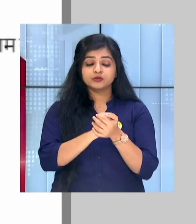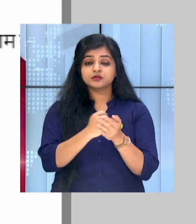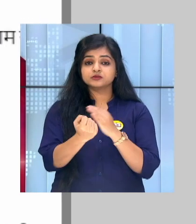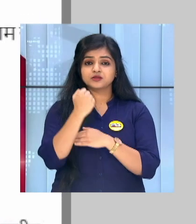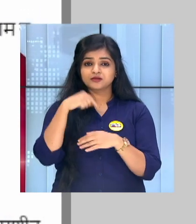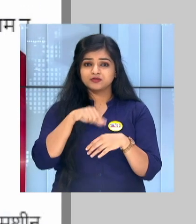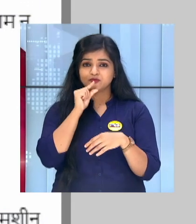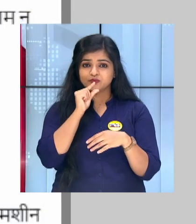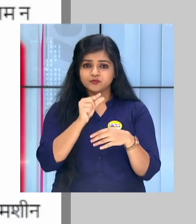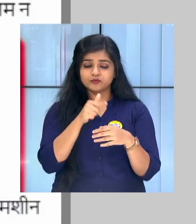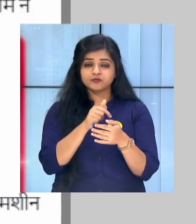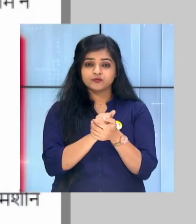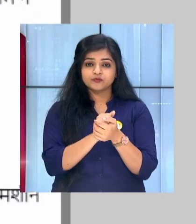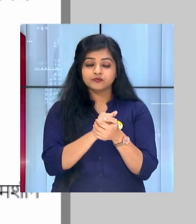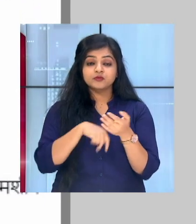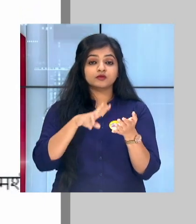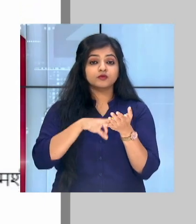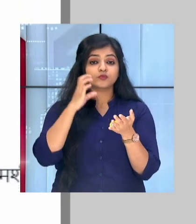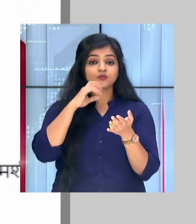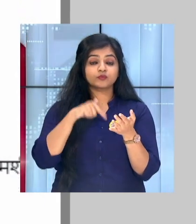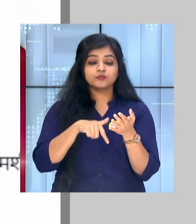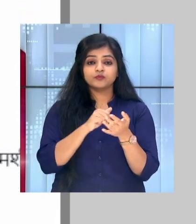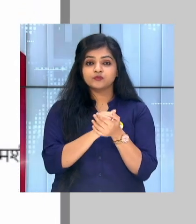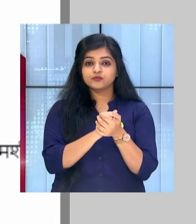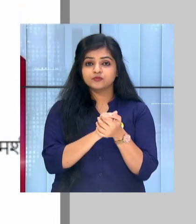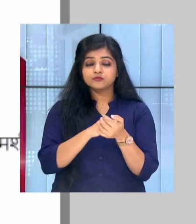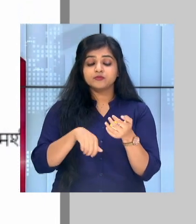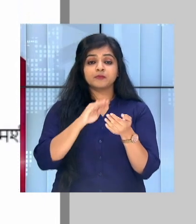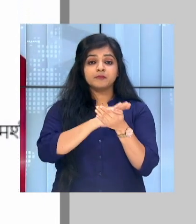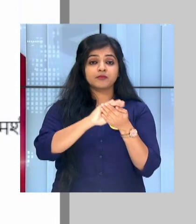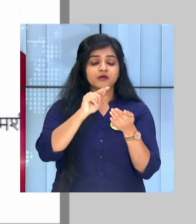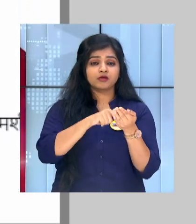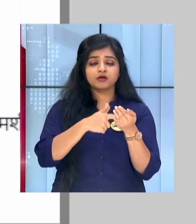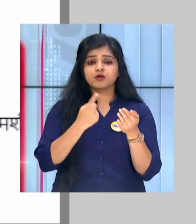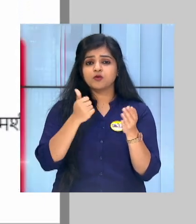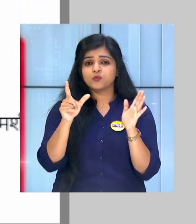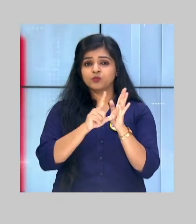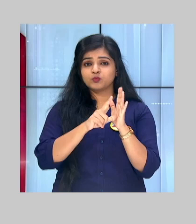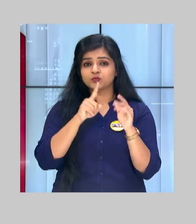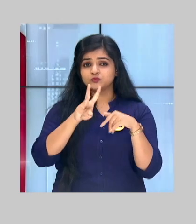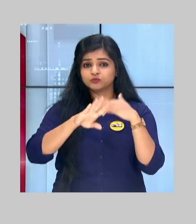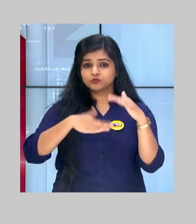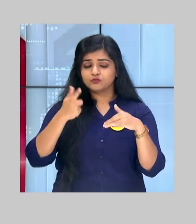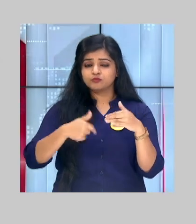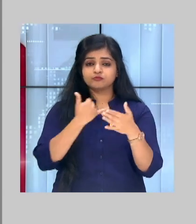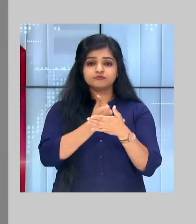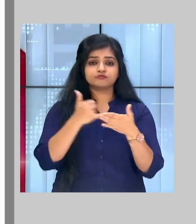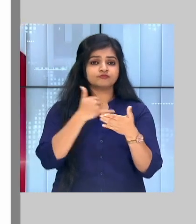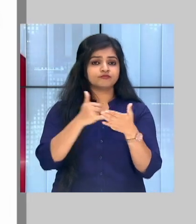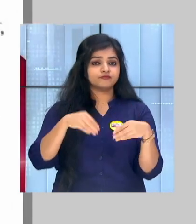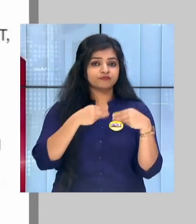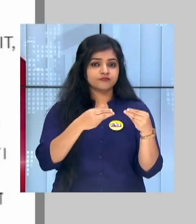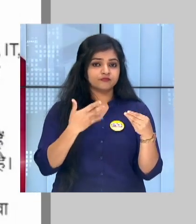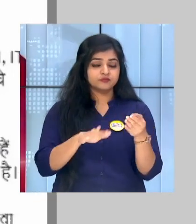മുന്നോട്ട് വയ്ക്കുന്നത്, അതായത് ഈ നരേന്ദ്രമോദി ബാങ്കുകളിലെ ആയിരക്കണക്കിന് കോടിയുടെ വായ്പ എഴുതി തള്ളുന്നു. പക്ഷെ അതേ